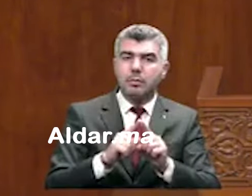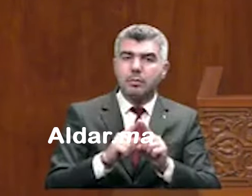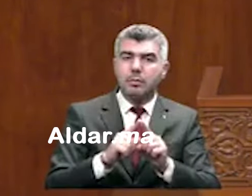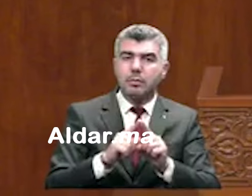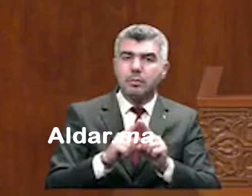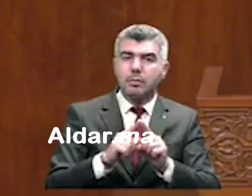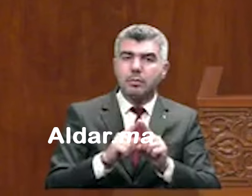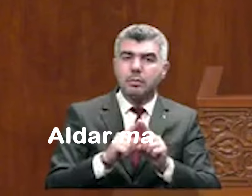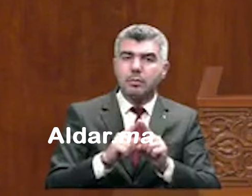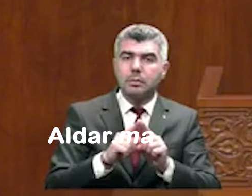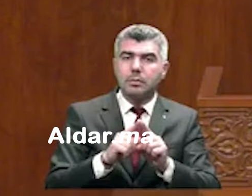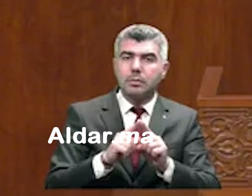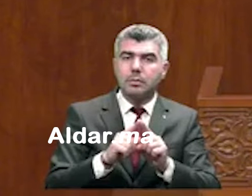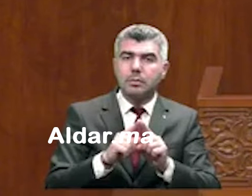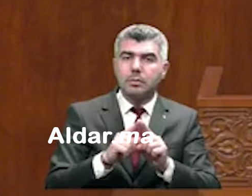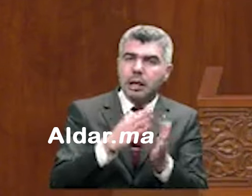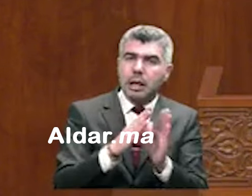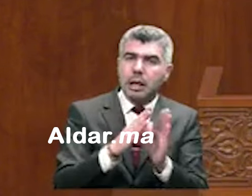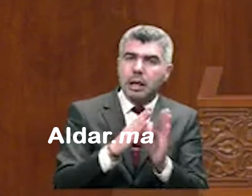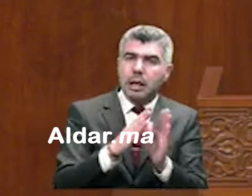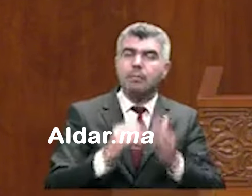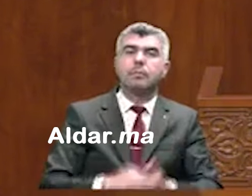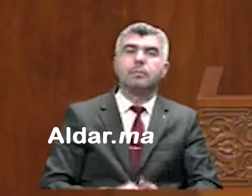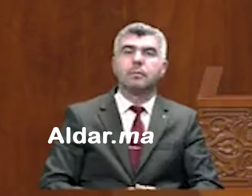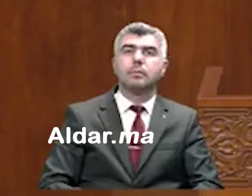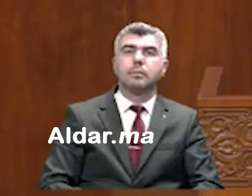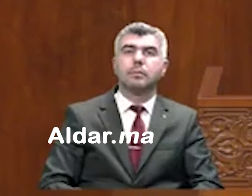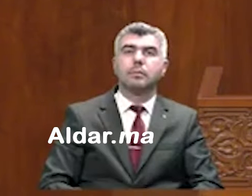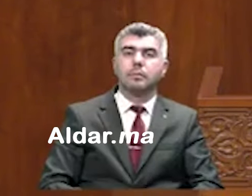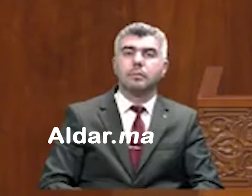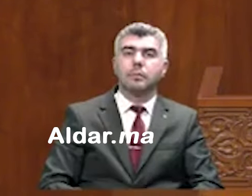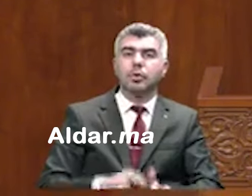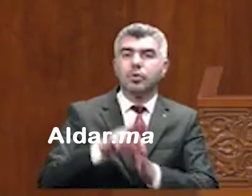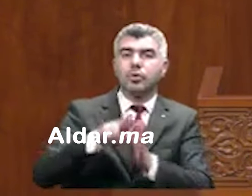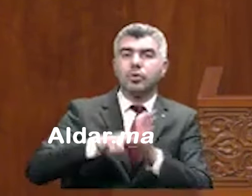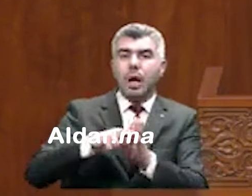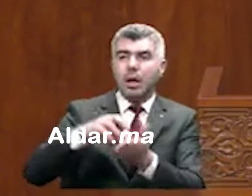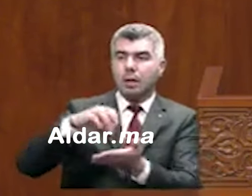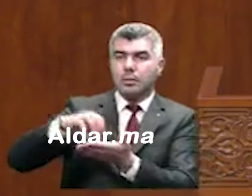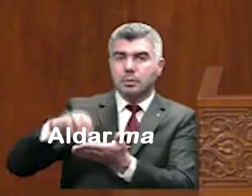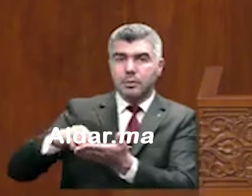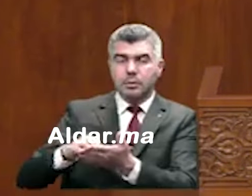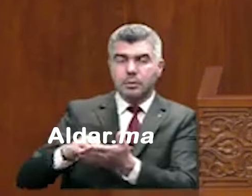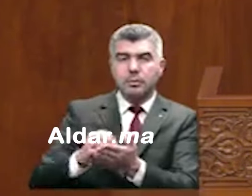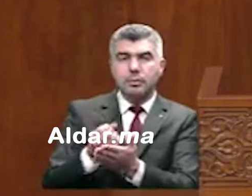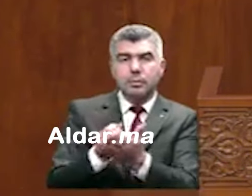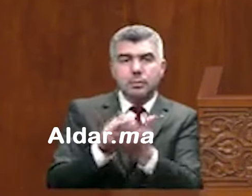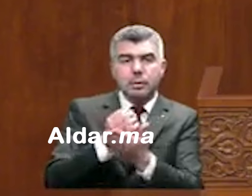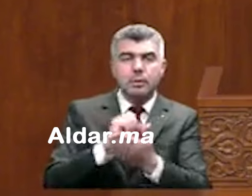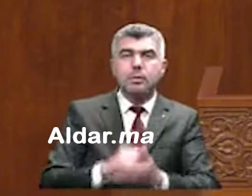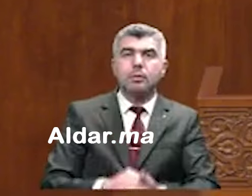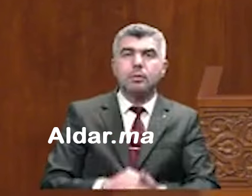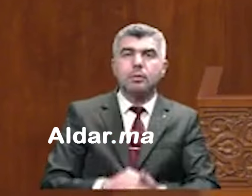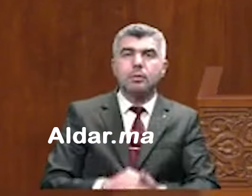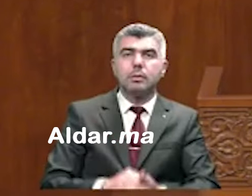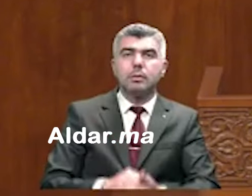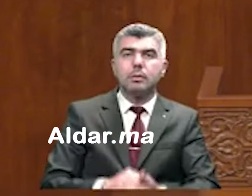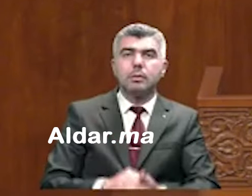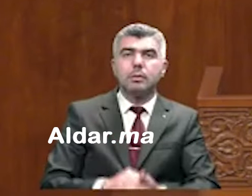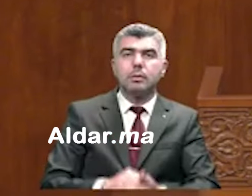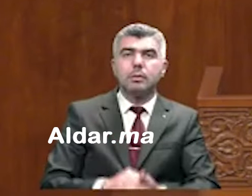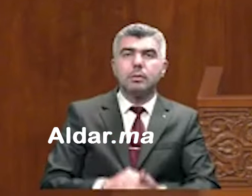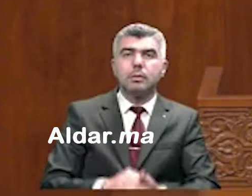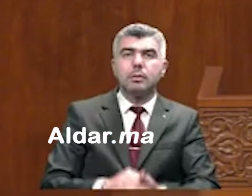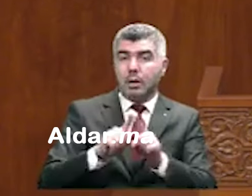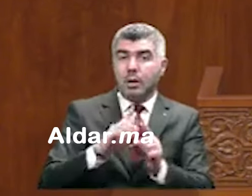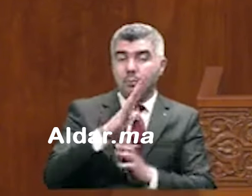للمناهج المعتم حيث كل جهه تقوم بتاطع معين فبخصوص